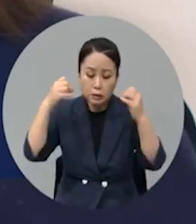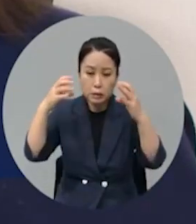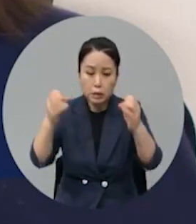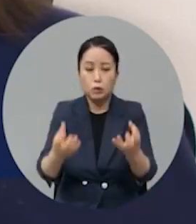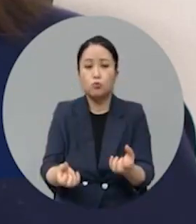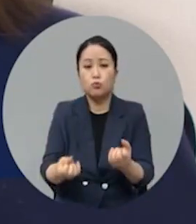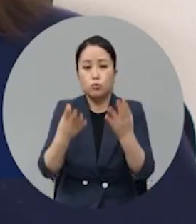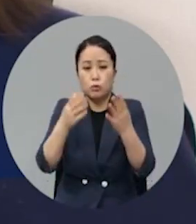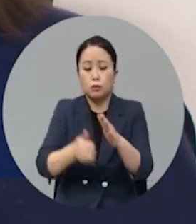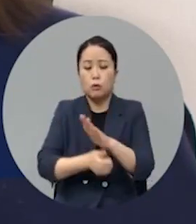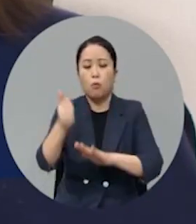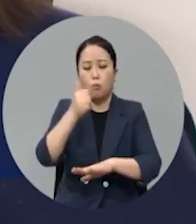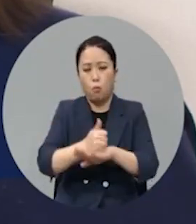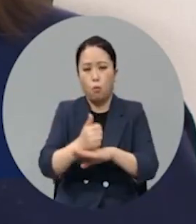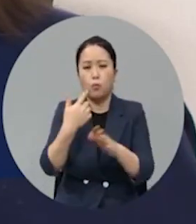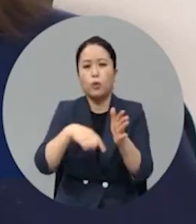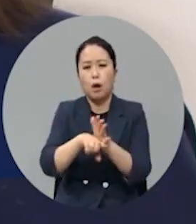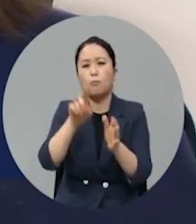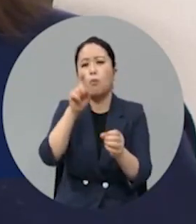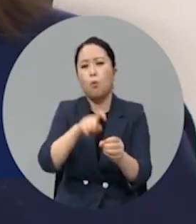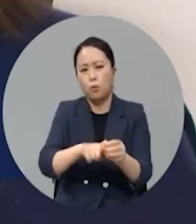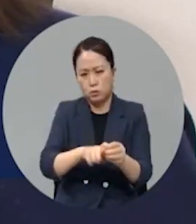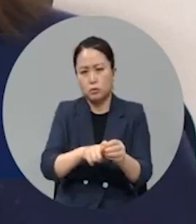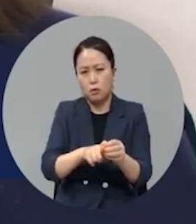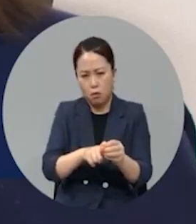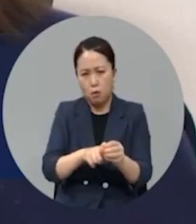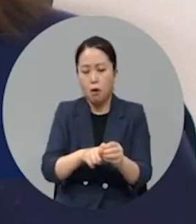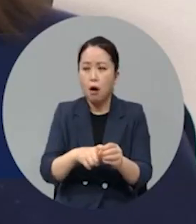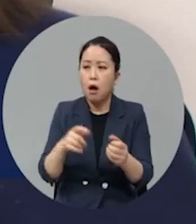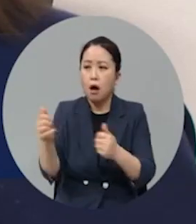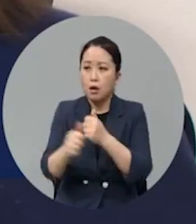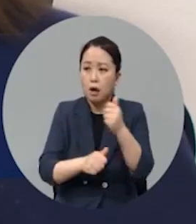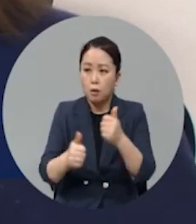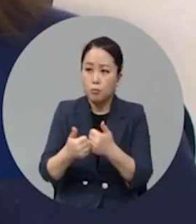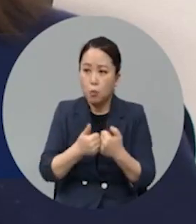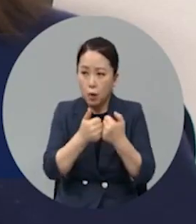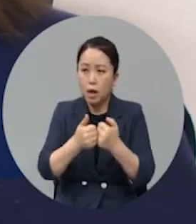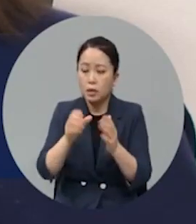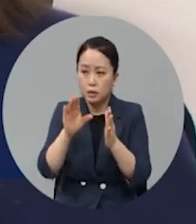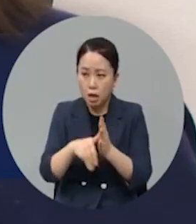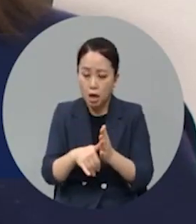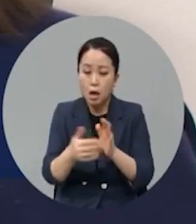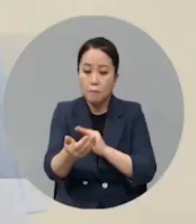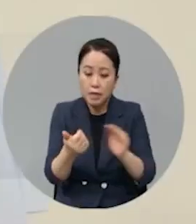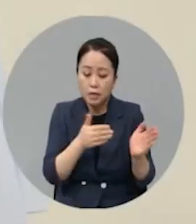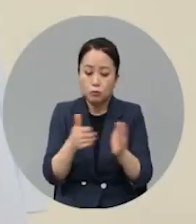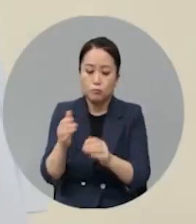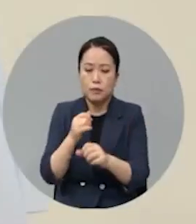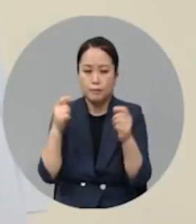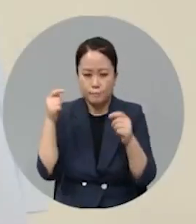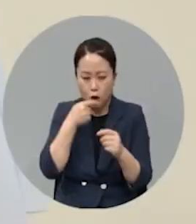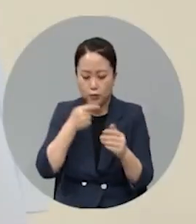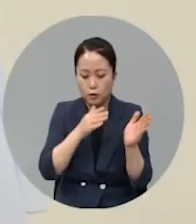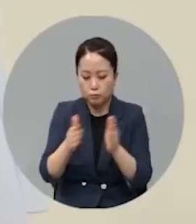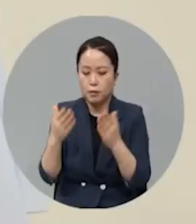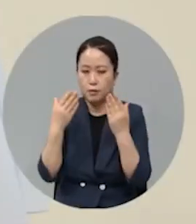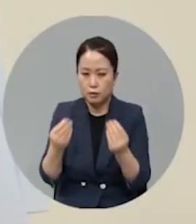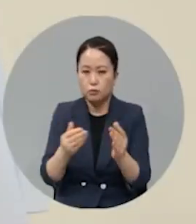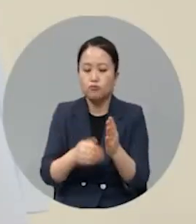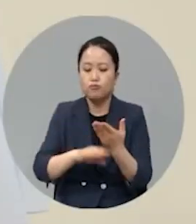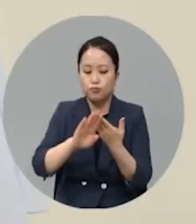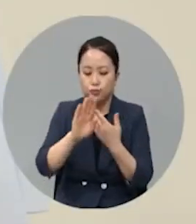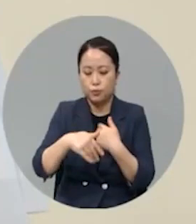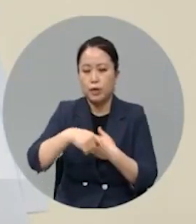하려면 눈으로 보고 해야 되기 때문에 각대 간부에 해가지고 내가 준비를 철저히 해놔놓고. 또 구청 측은